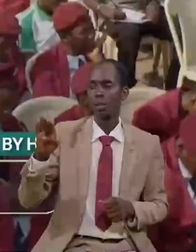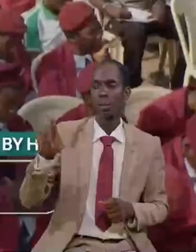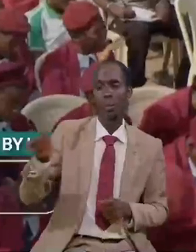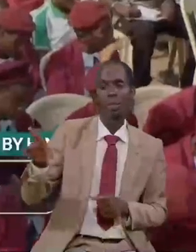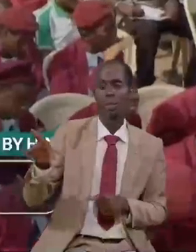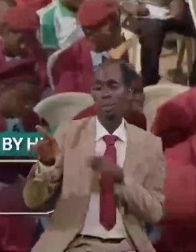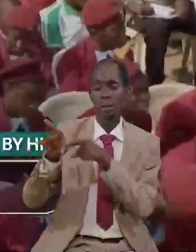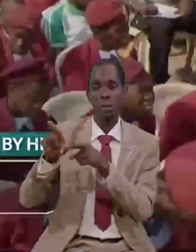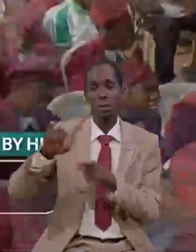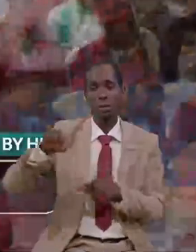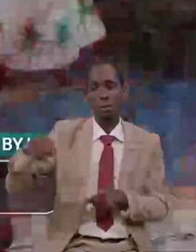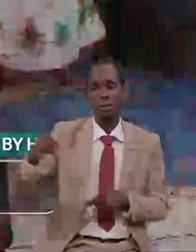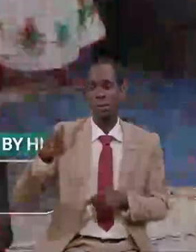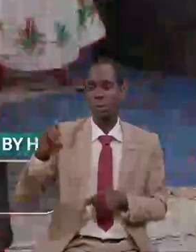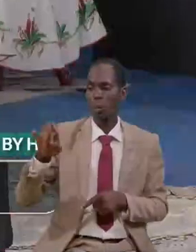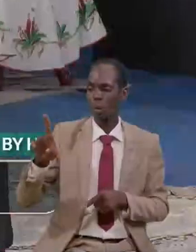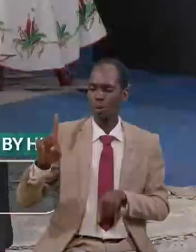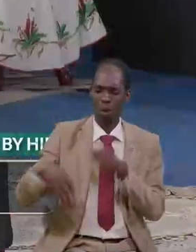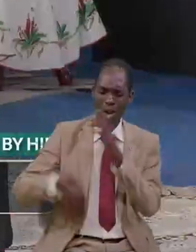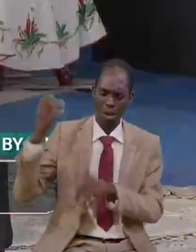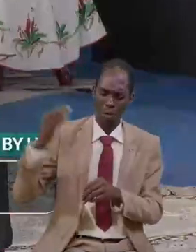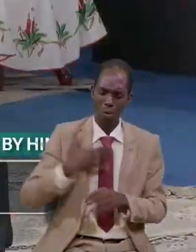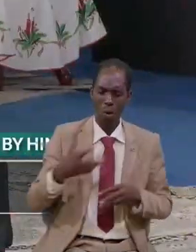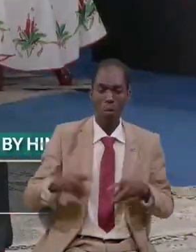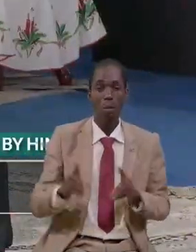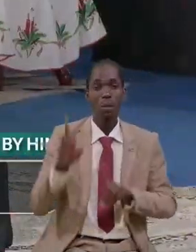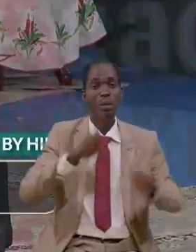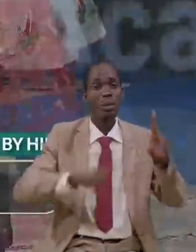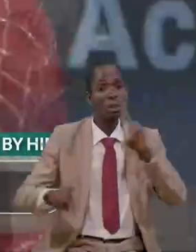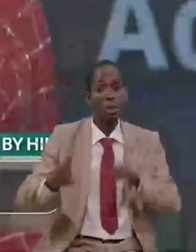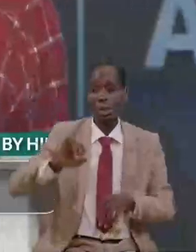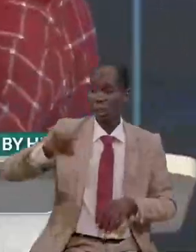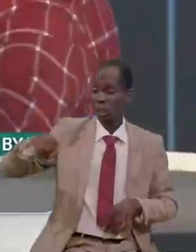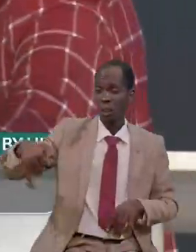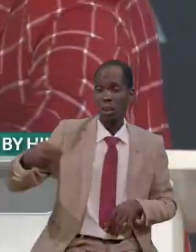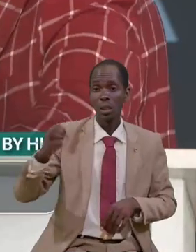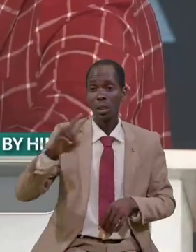Jézabel, quitte mon chemin. Dis le nom.